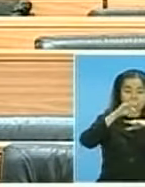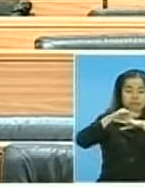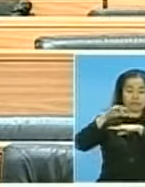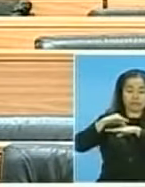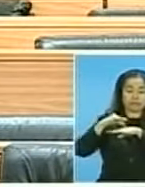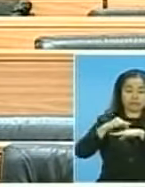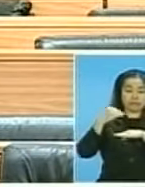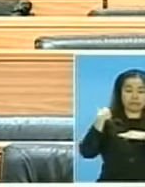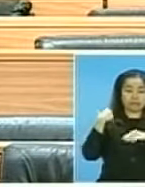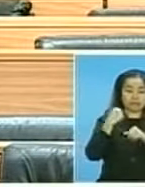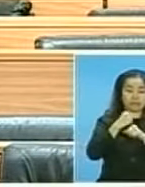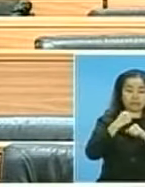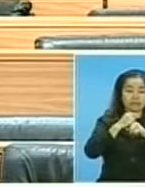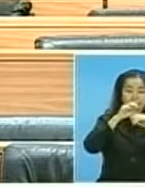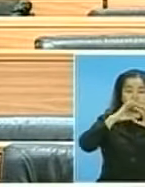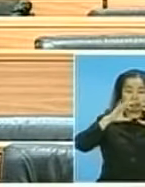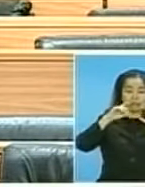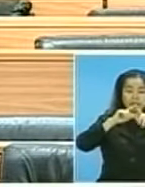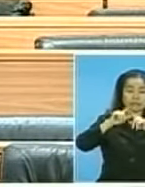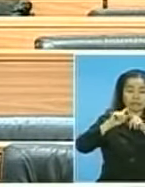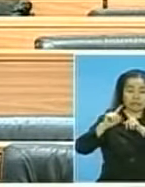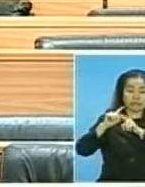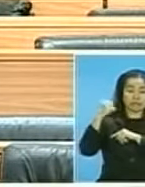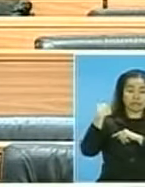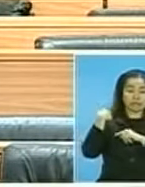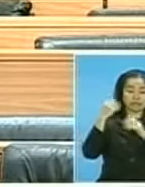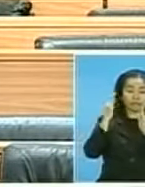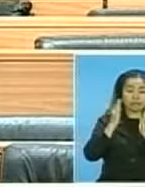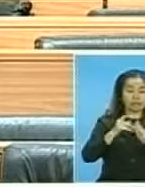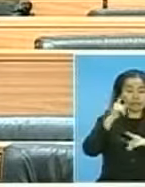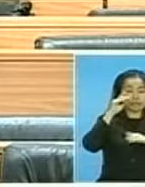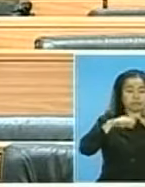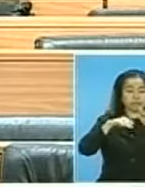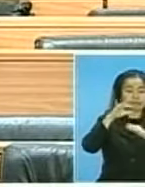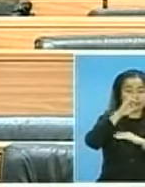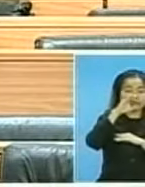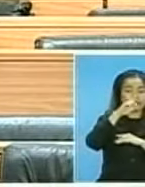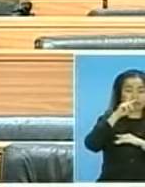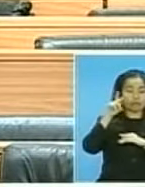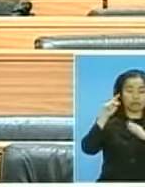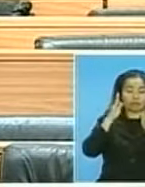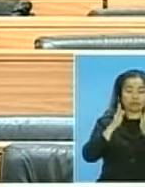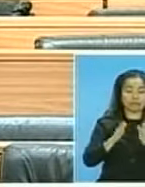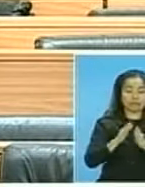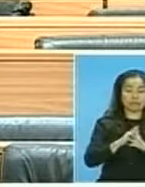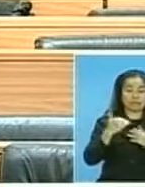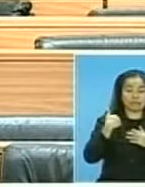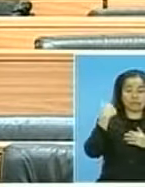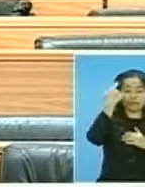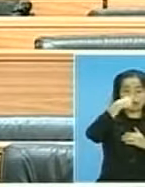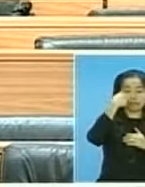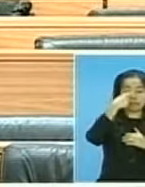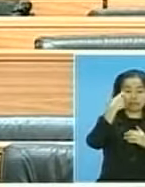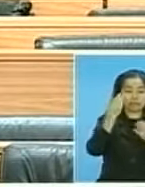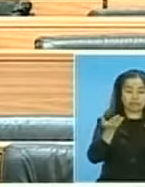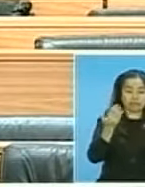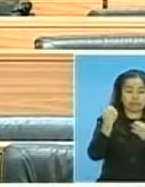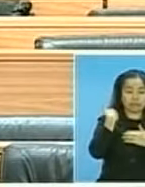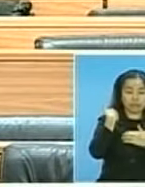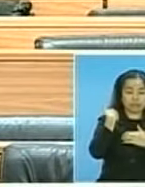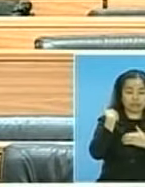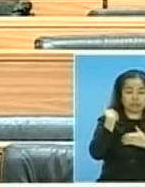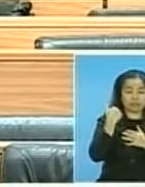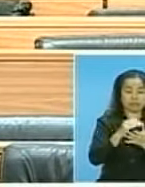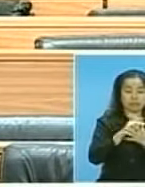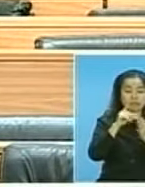างการเมืองที่เป็นข้าราชการการเมืองเนี่ยอยู่จำนวนเป็นร้อยๆมีใครมั่งอะครับ